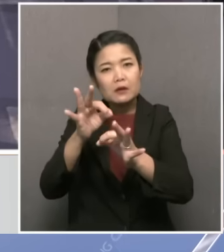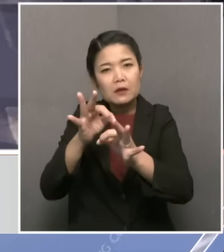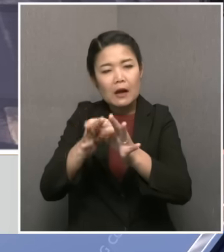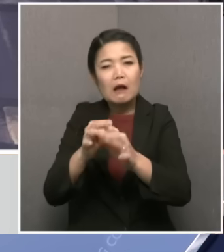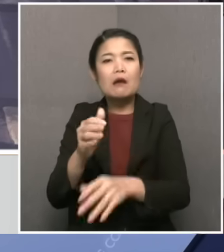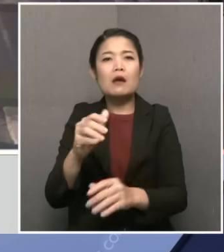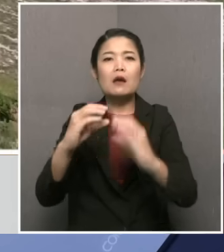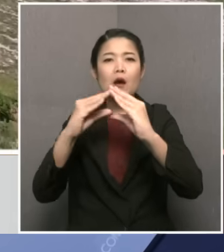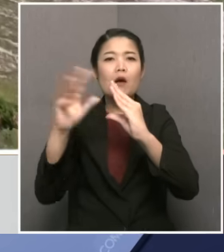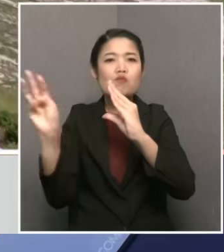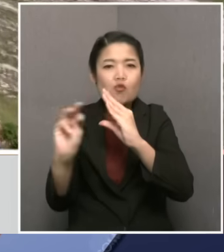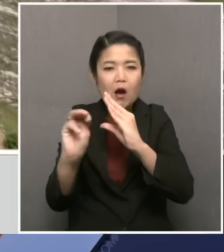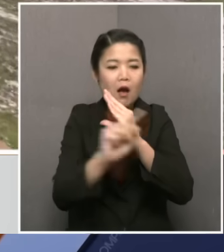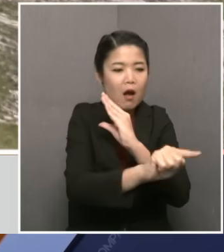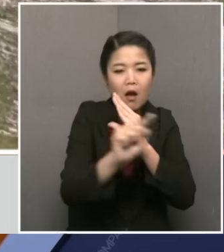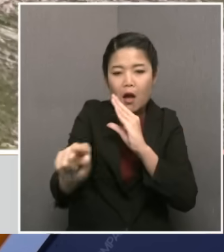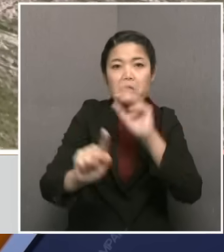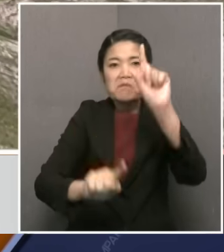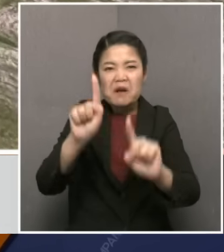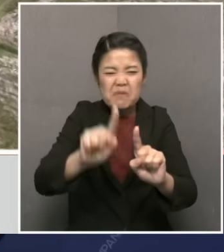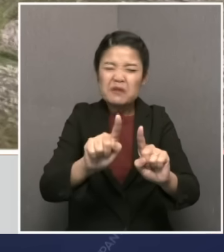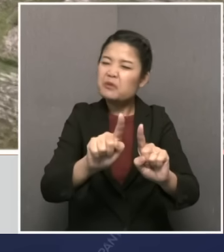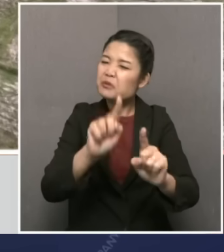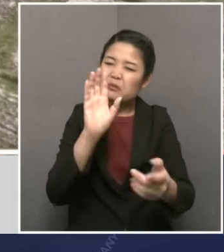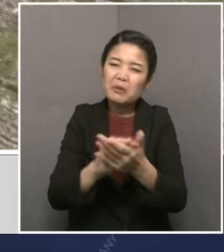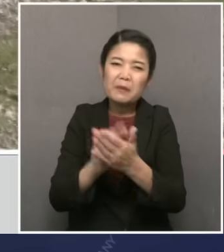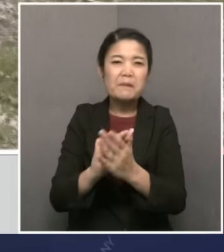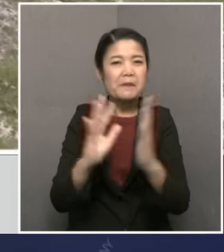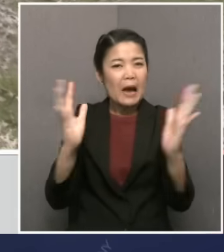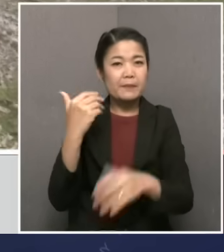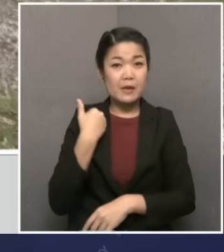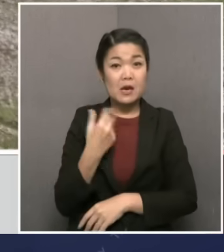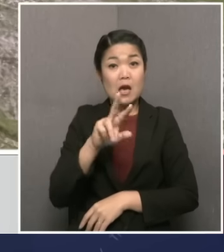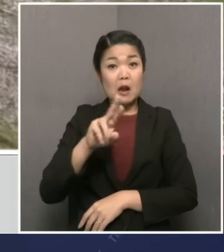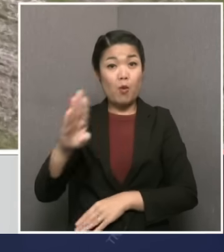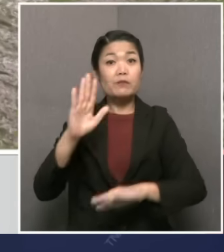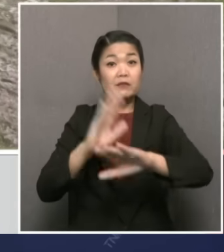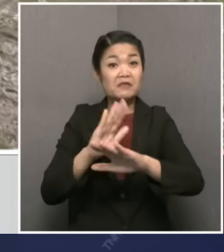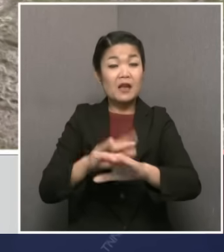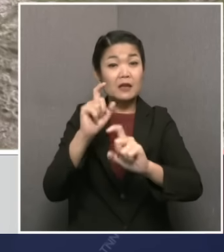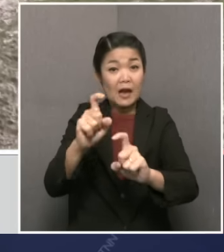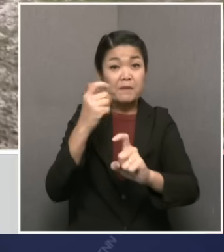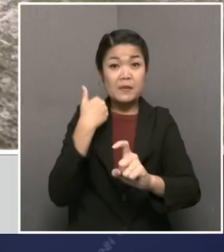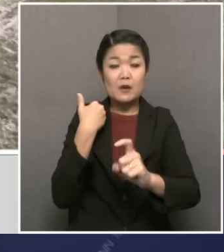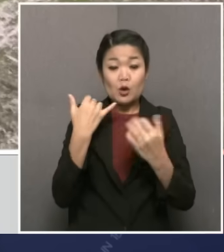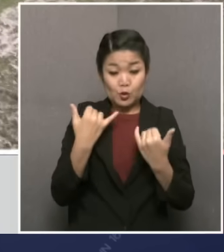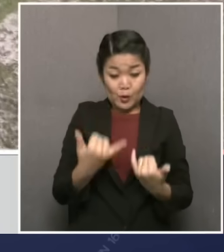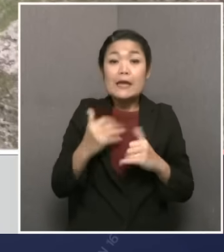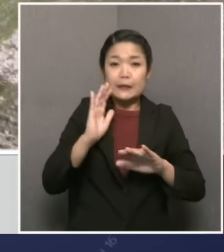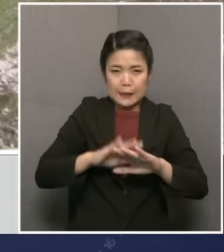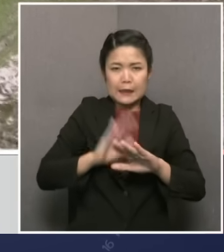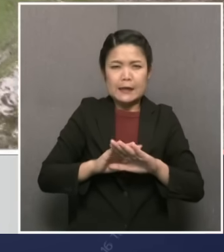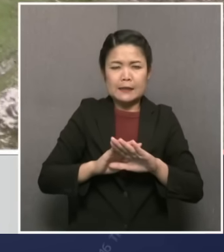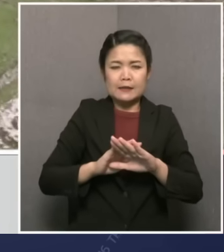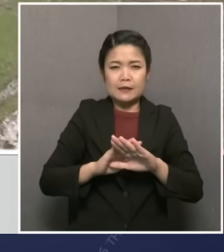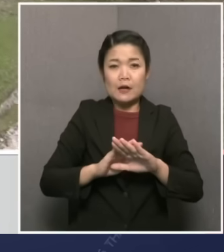นะเขาบอกว่าอย่างนี้ครับเขาบอกว่าระบบเตือนภัยเนี่ยครับมันจะต้องมีทั้งระบบเตือนภัยในปัจจุบันก็คือ now casting คือหมายว่า